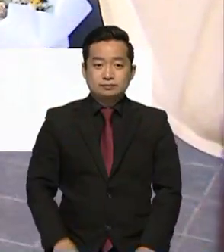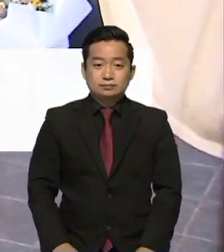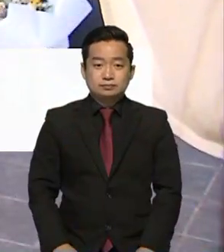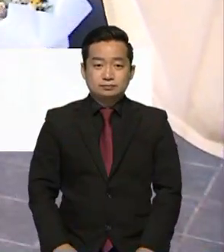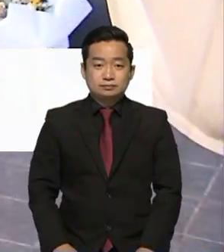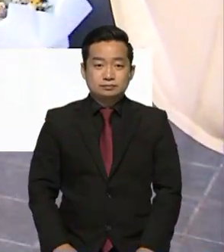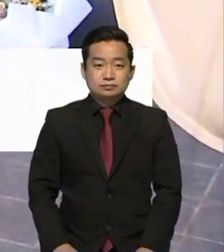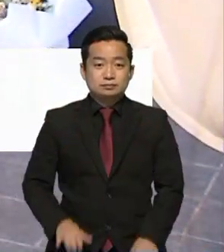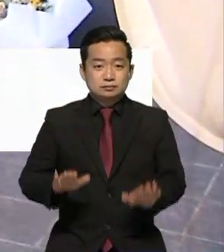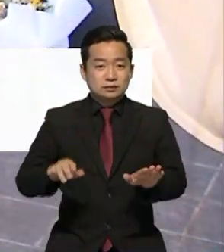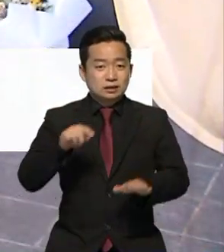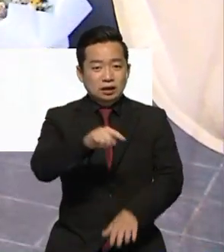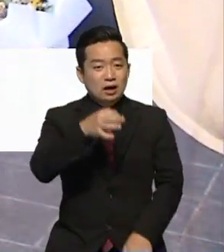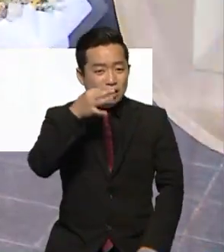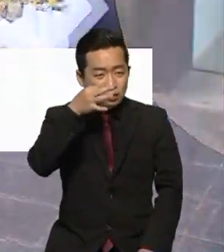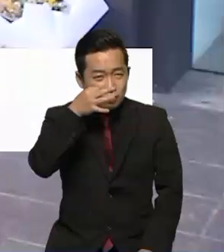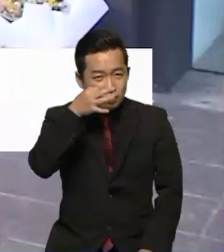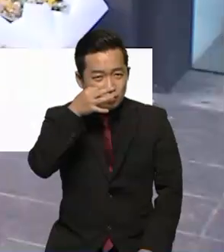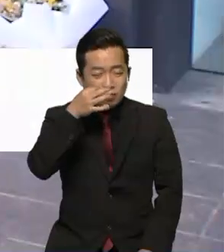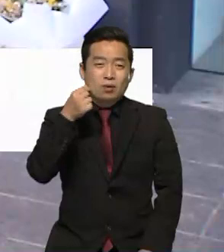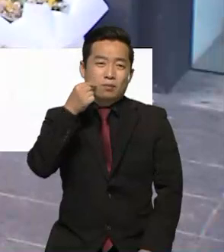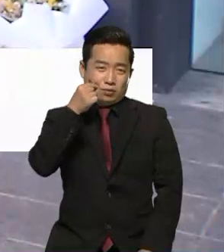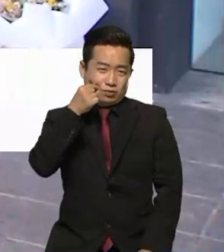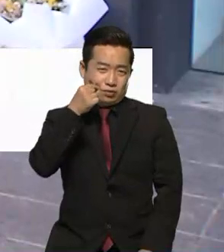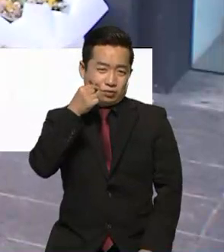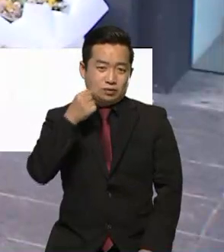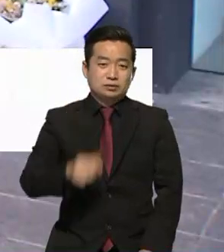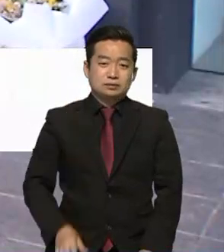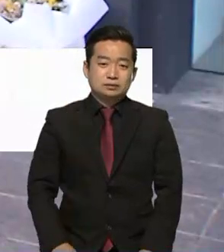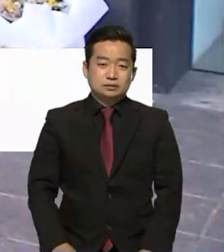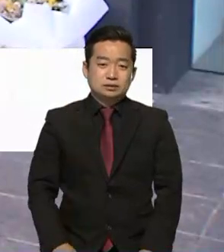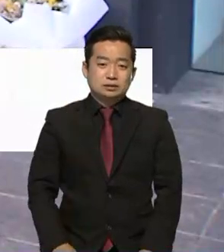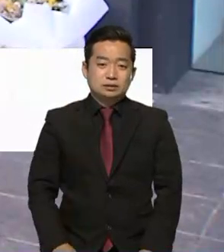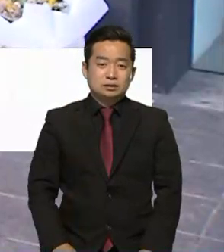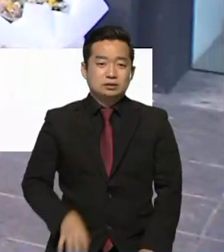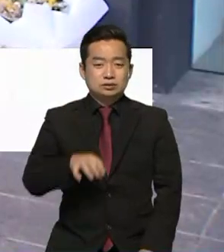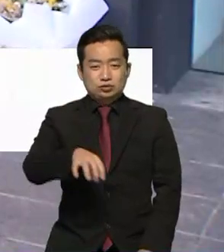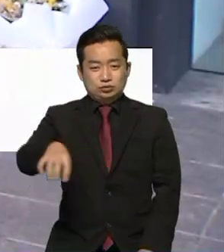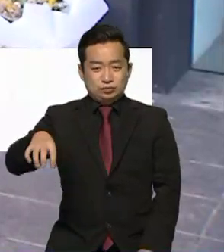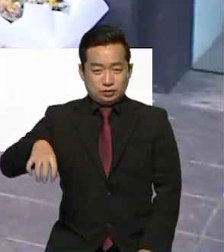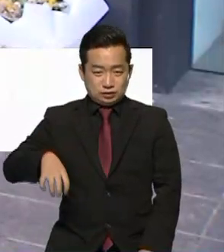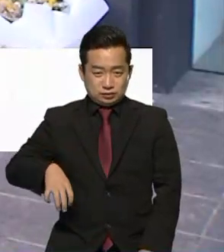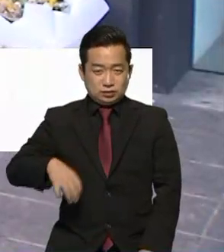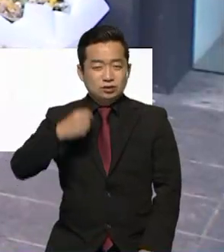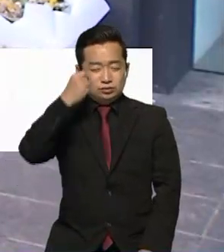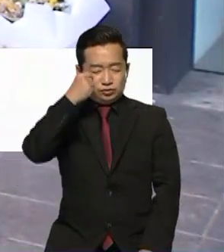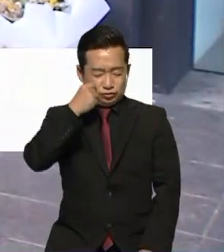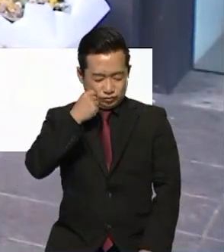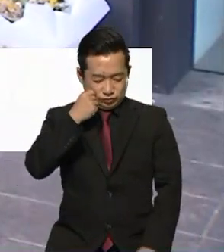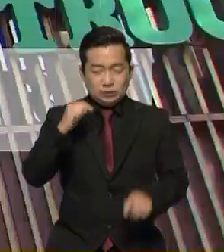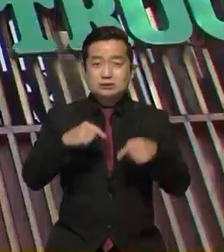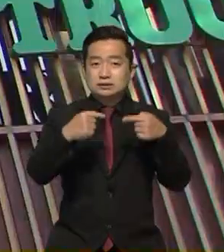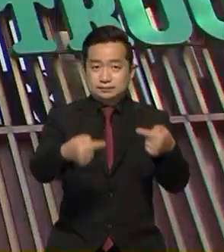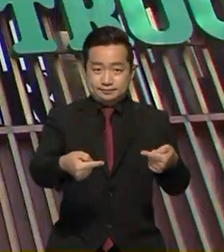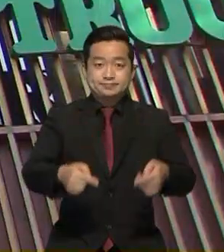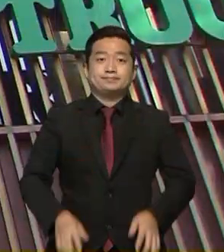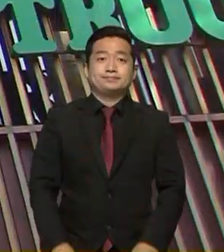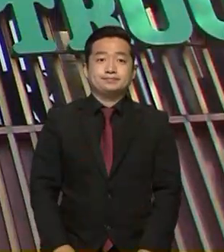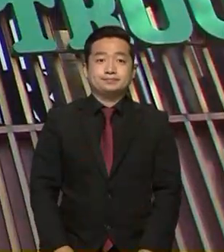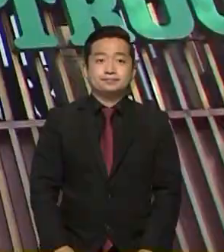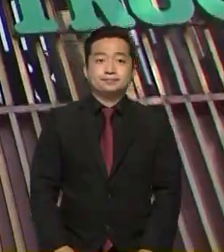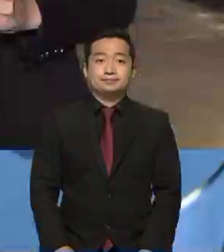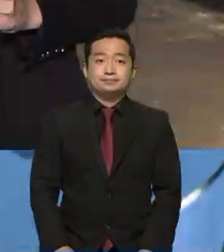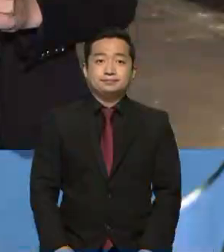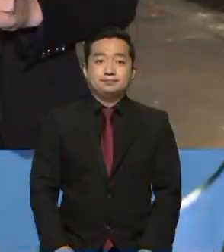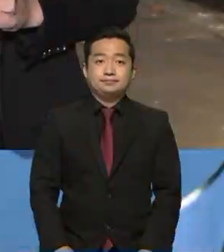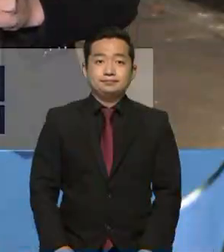가서 보지는 못할 것 같아요. 차마 가보지는 못하고 그냥 역 주변에서 추모에 참여했으니까.